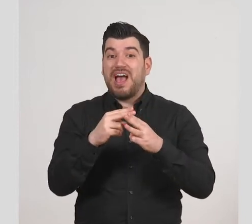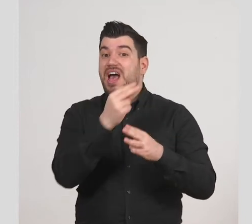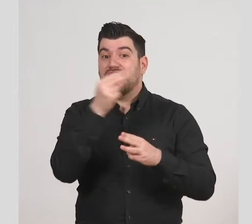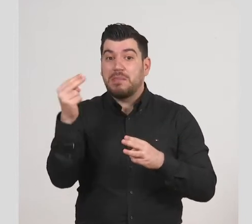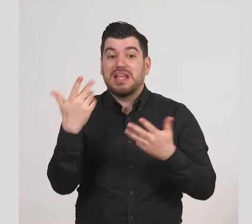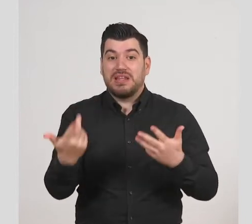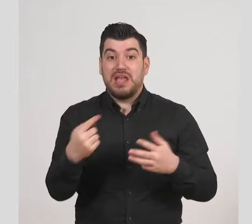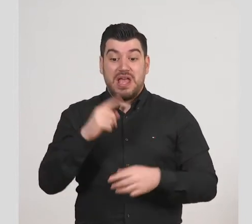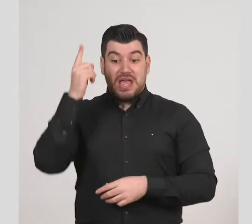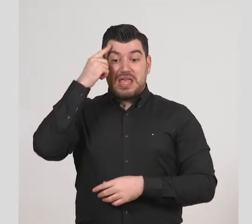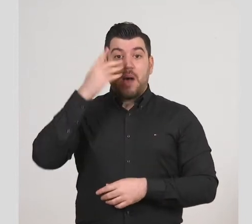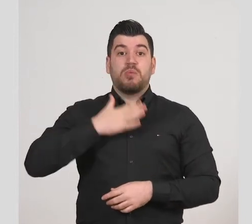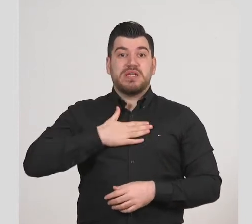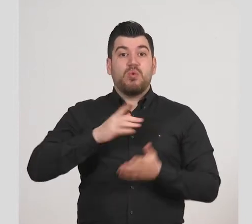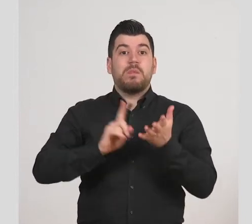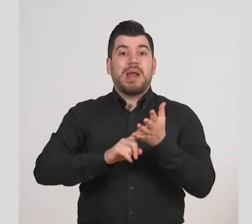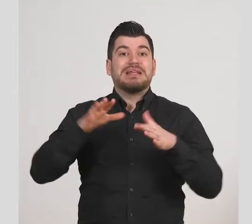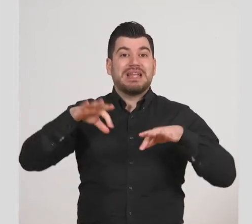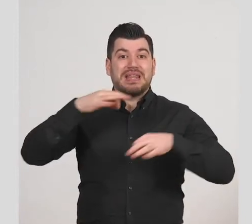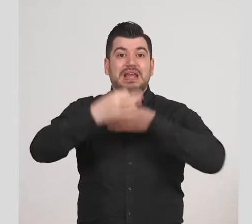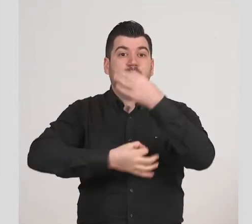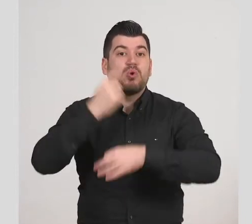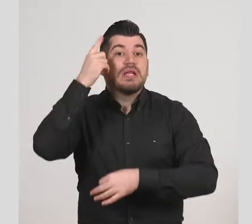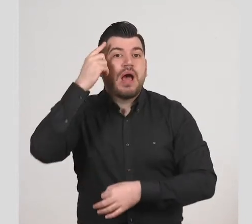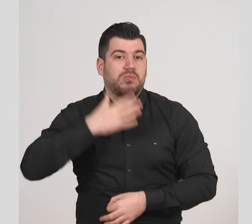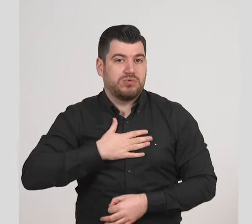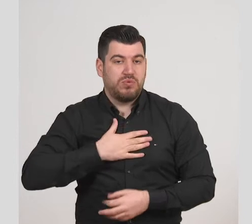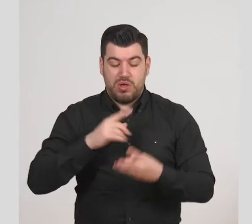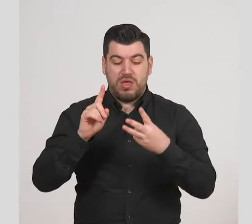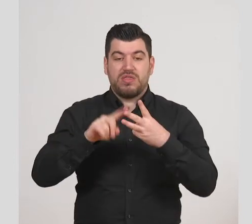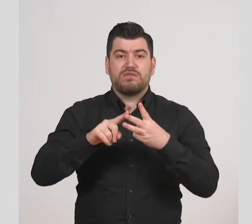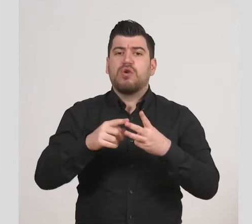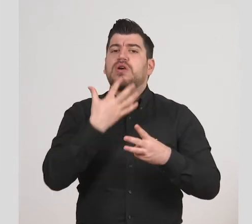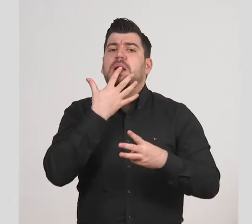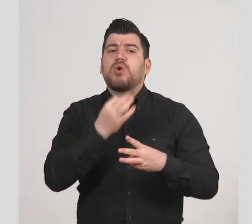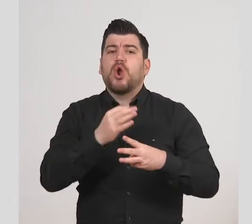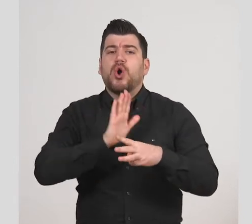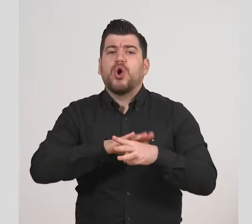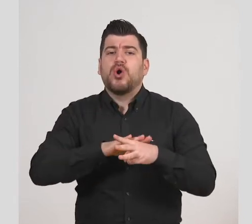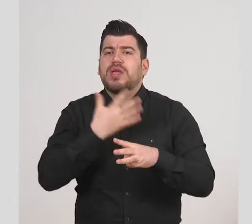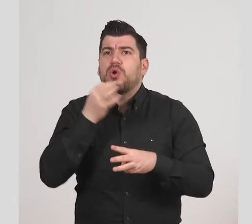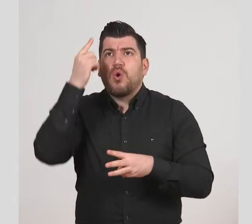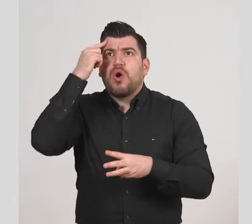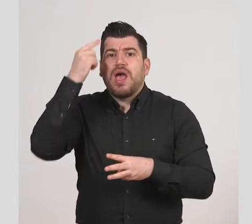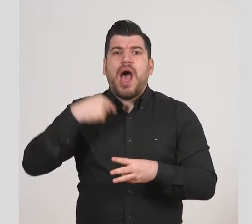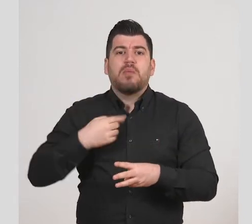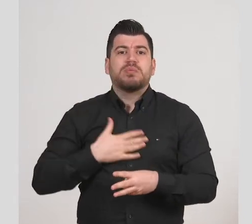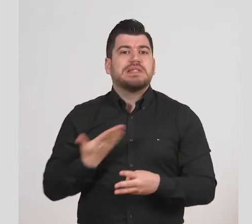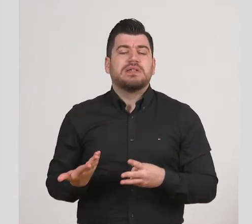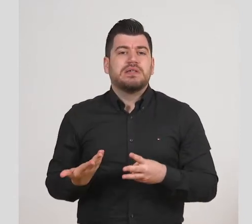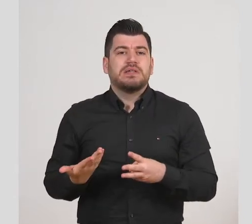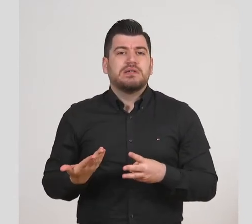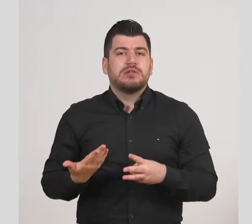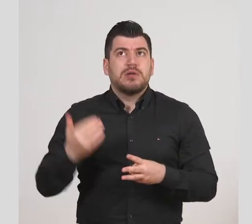η τοποθέτηση, η γνώμη μου δηλαδή, στη συνέχεια η αιτία, γιατί την έχω αυτή τη γνώμη, ποιο είναι